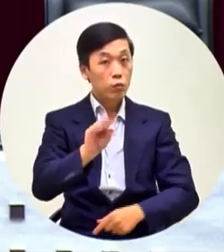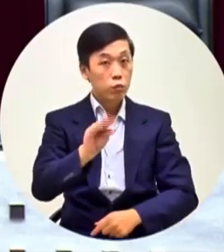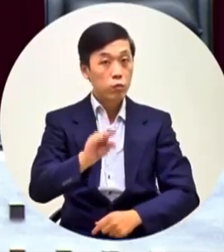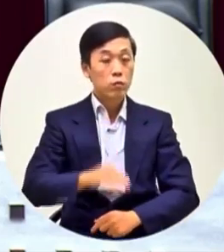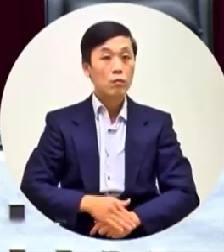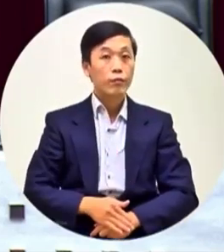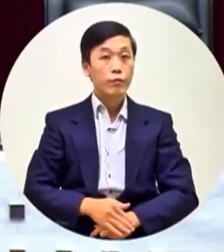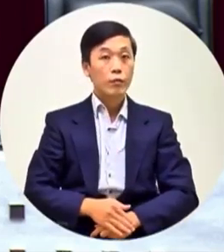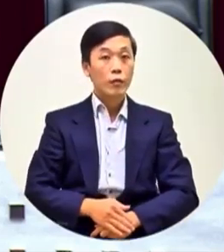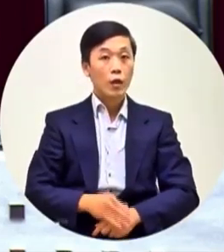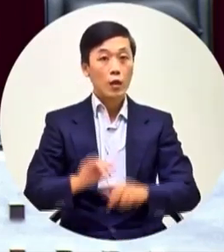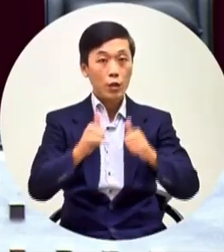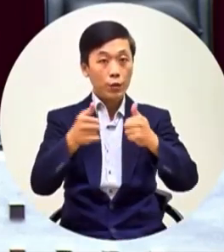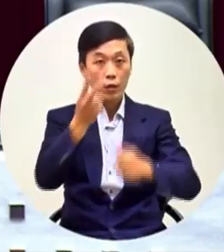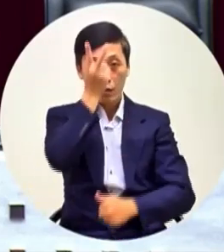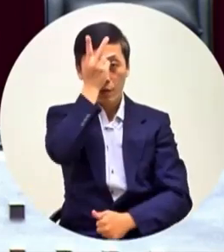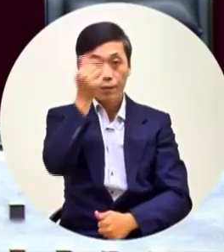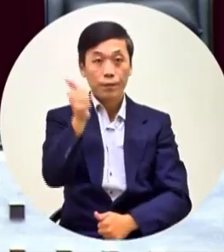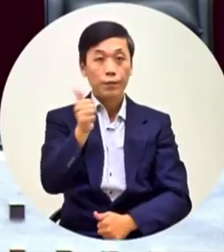曾俊杰议员。